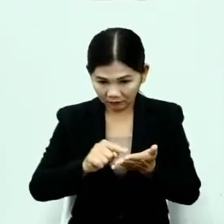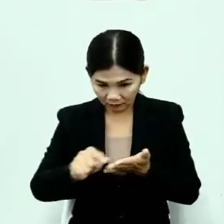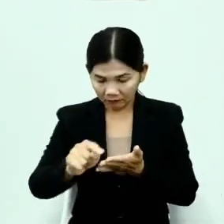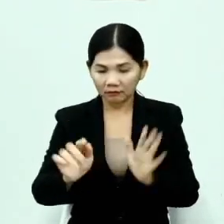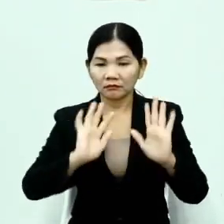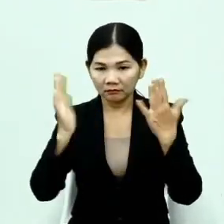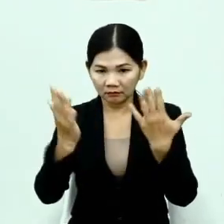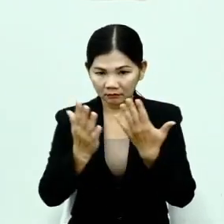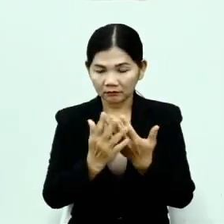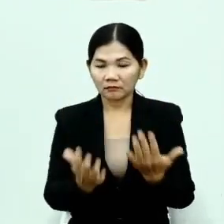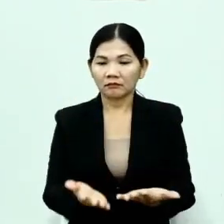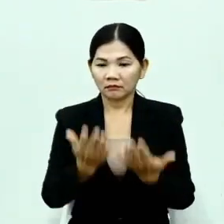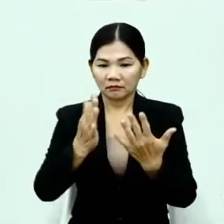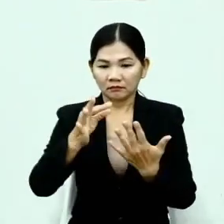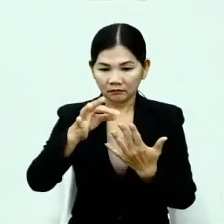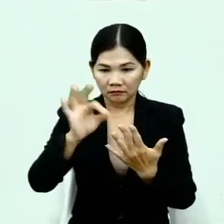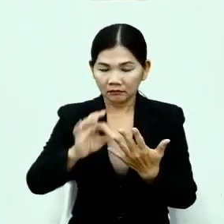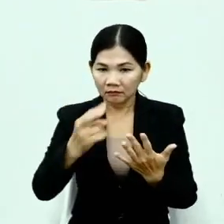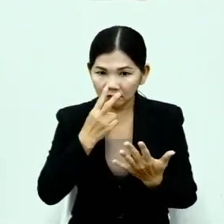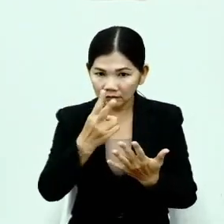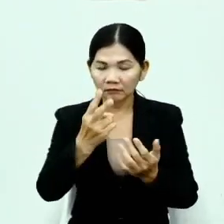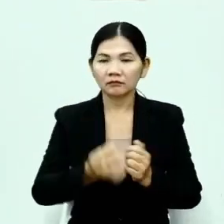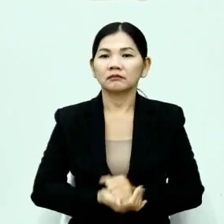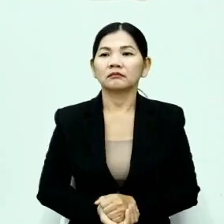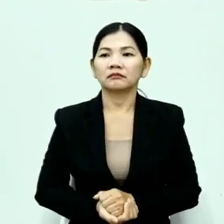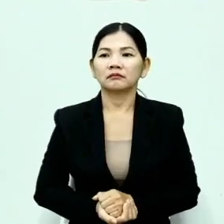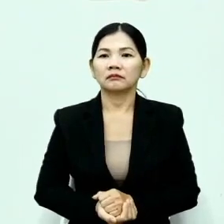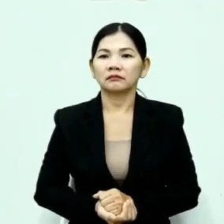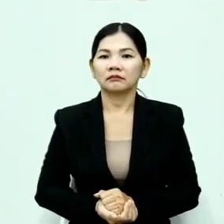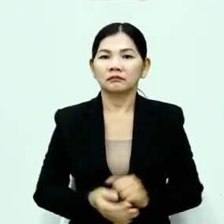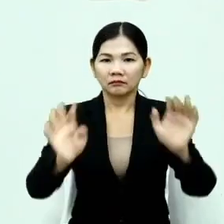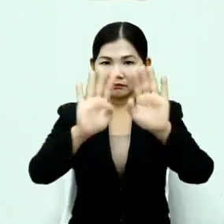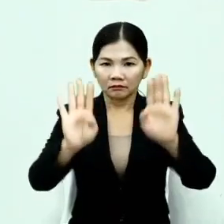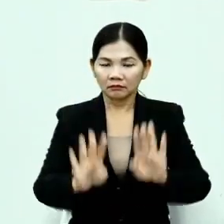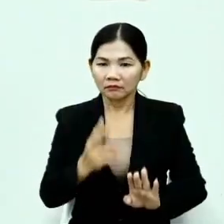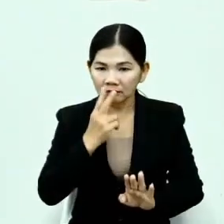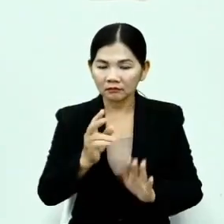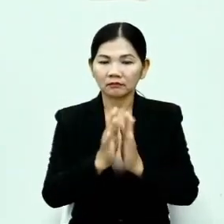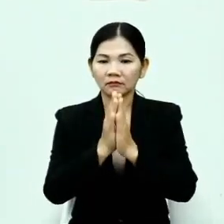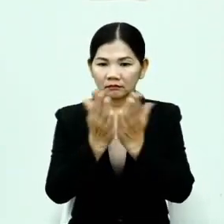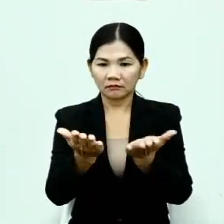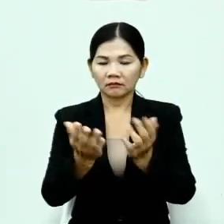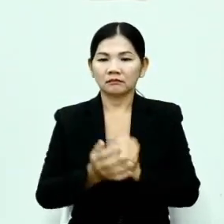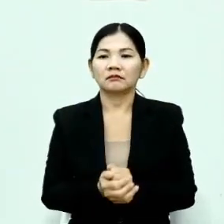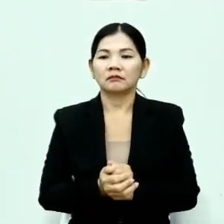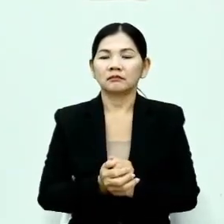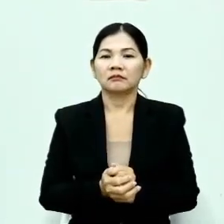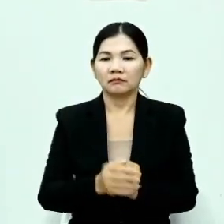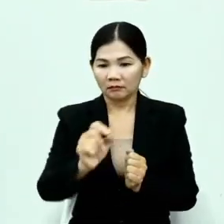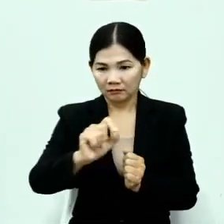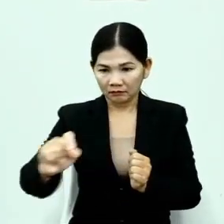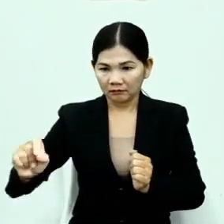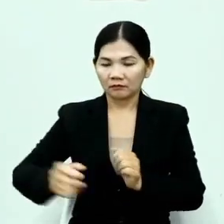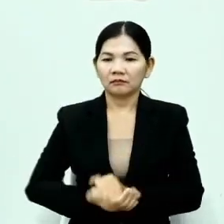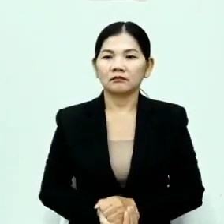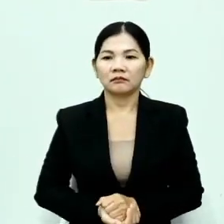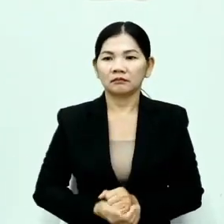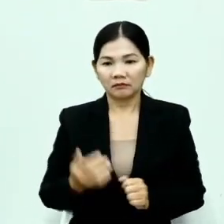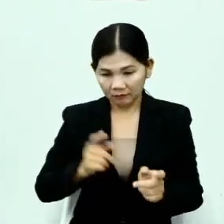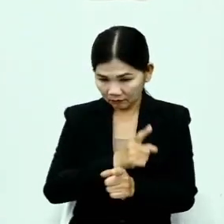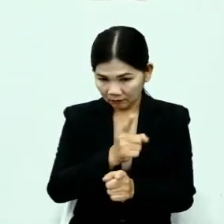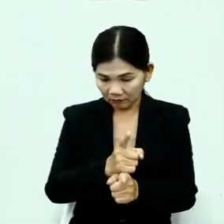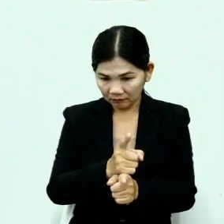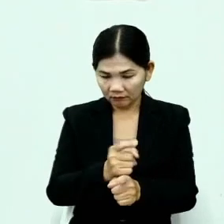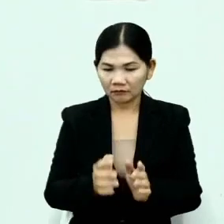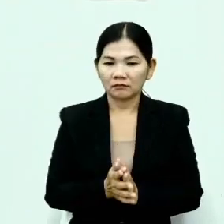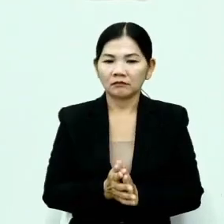ស់គ្នាកូនមើលមើលកូនផ្ទៀងផ្ទាត់មើលមើលក្តារខៀនឲ្យកូនមើលក្នុងសៀវភៅក្នុងសៀវភៅសរសេររបស់កូនណាបើត្រឹមត្រូវដូច